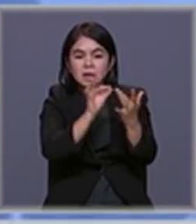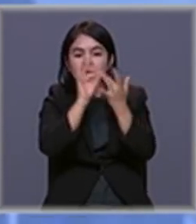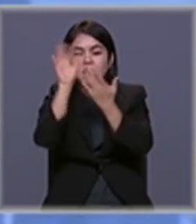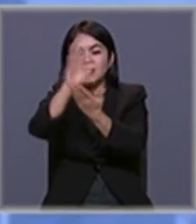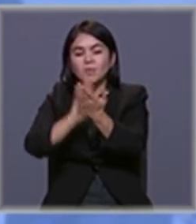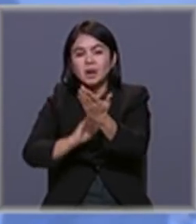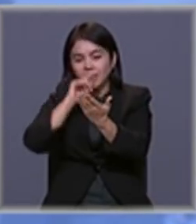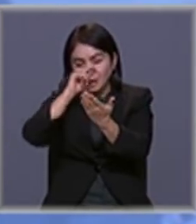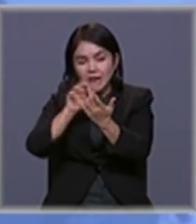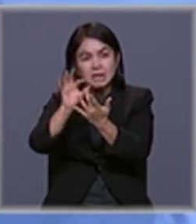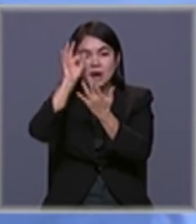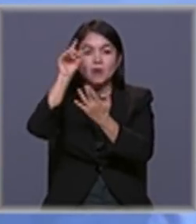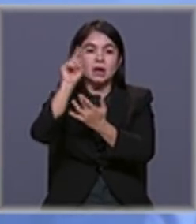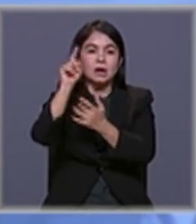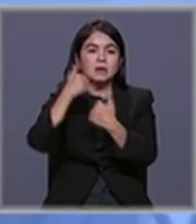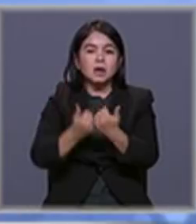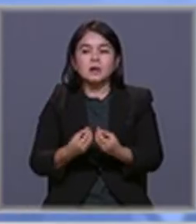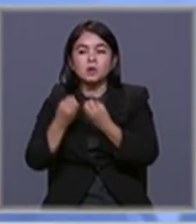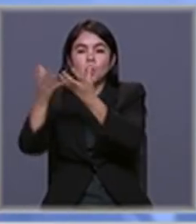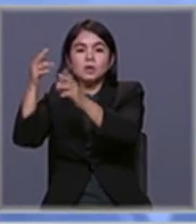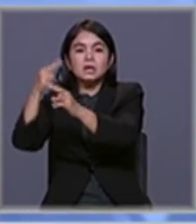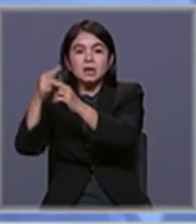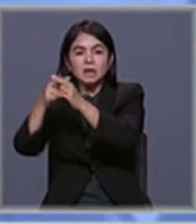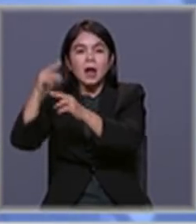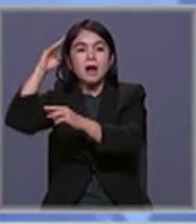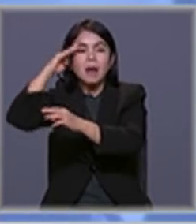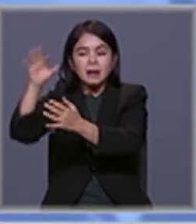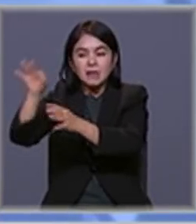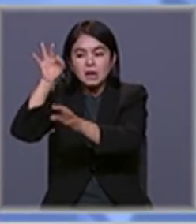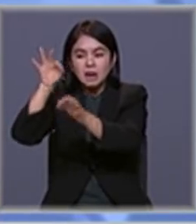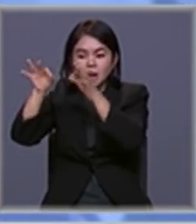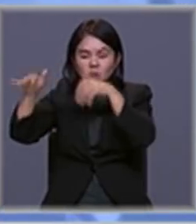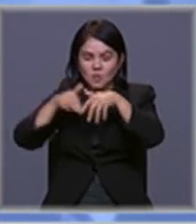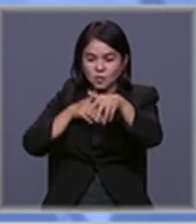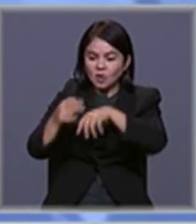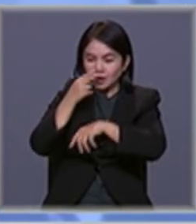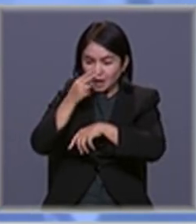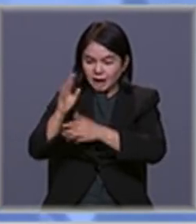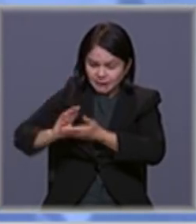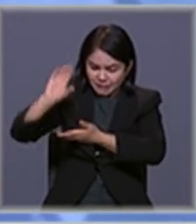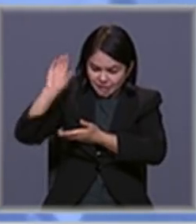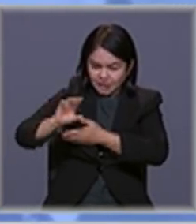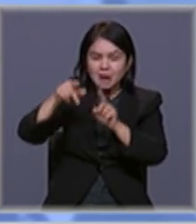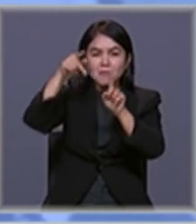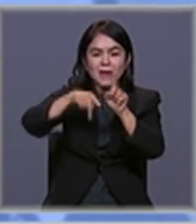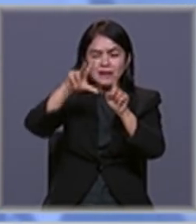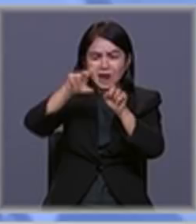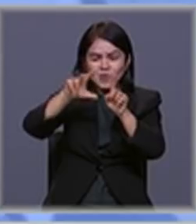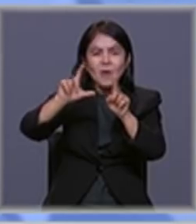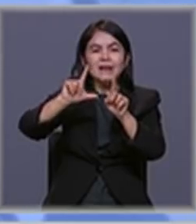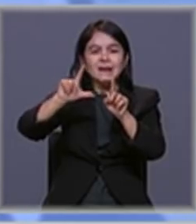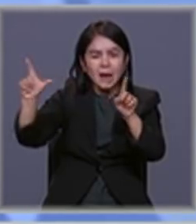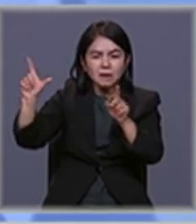จนถึงส่งให้คสช.เลือกผมคิดว่าประชาชนจะได้เห็นว่าไอ้1,300ล้านนี่คือกระบวนการที่เ